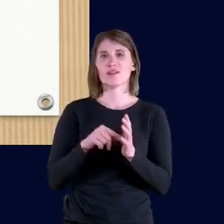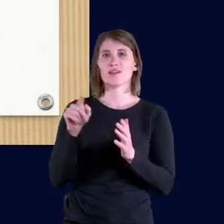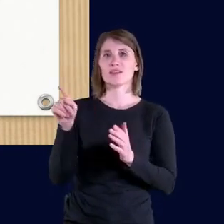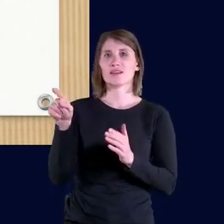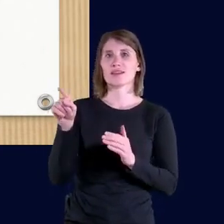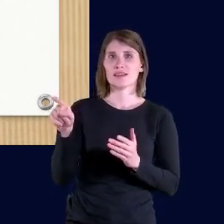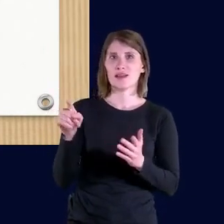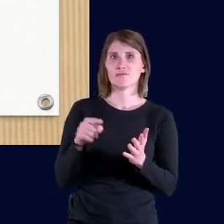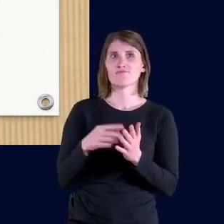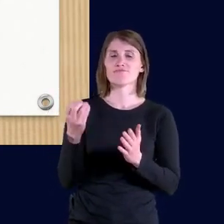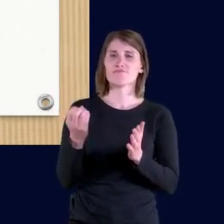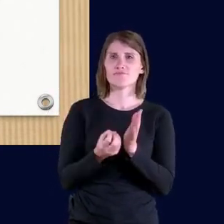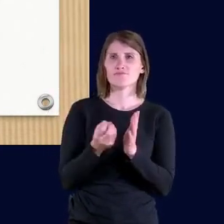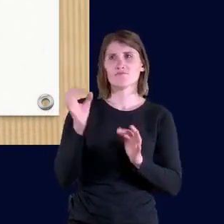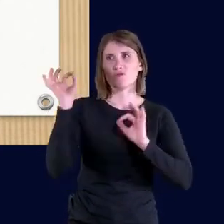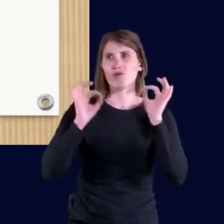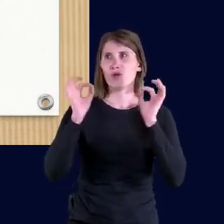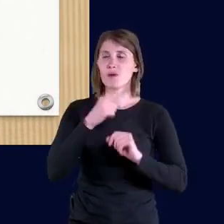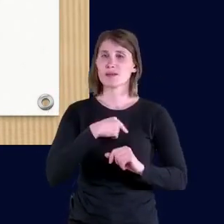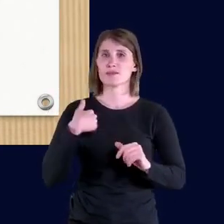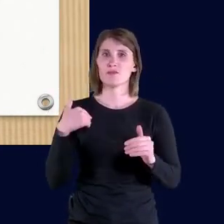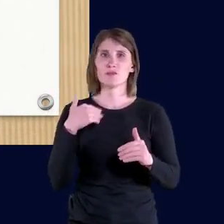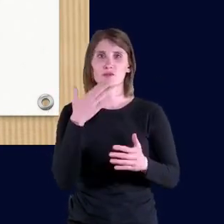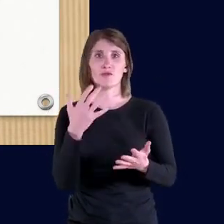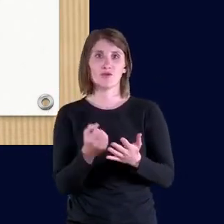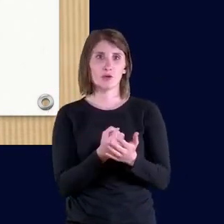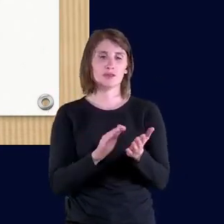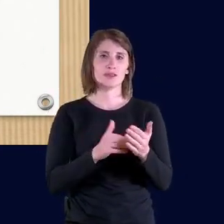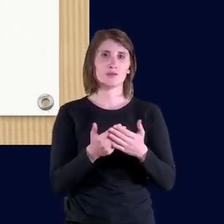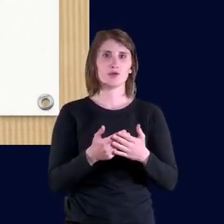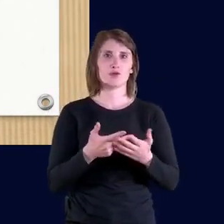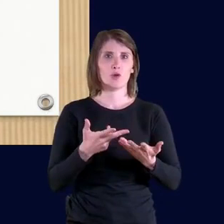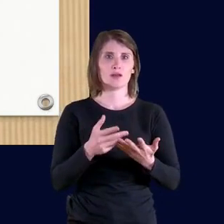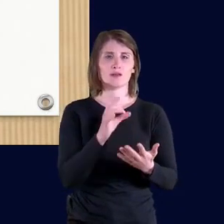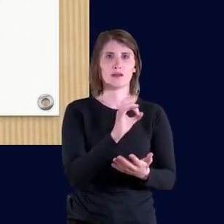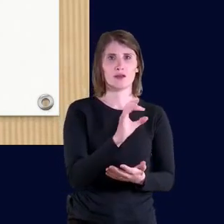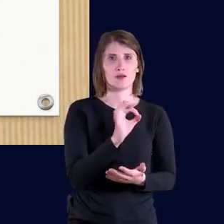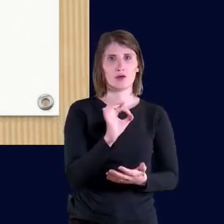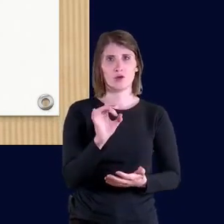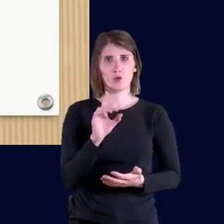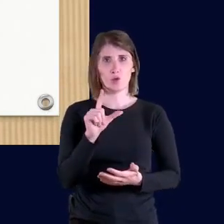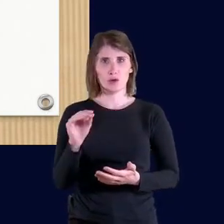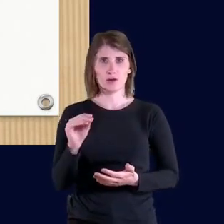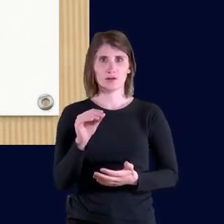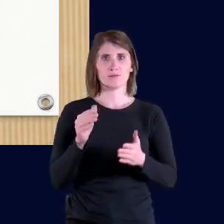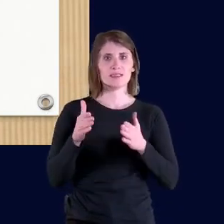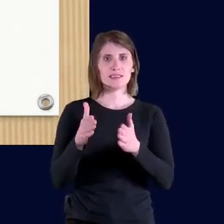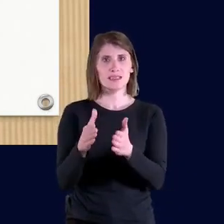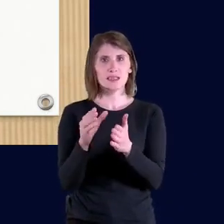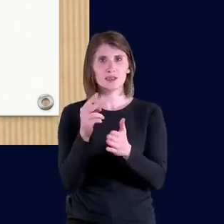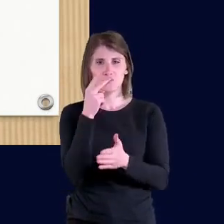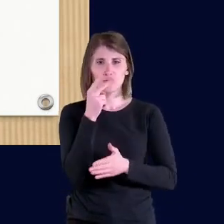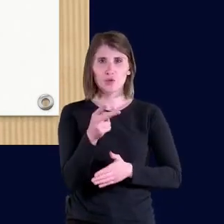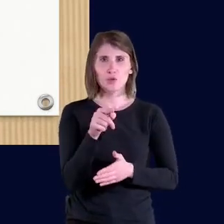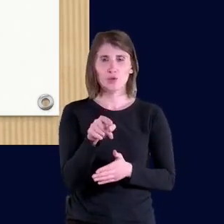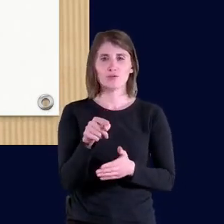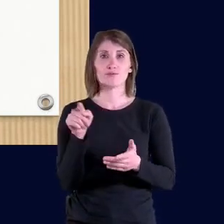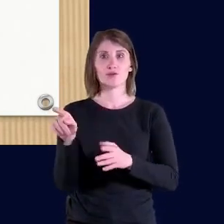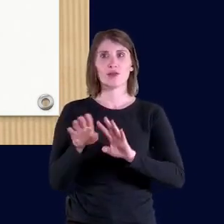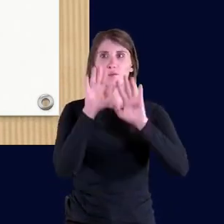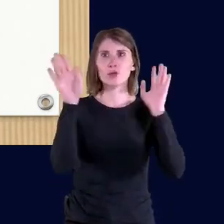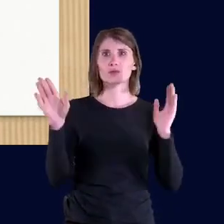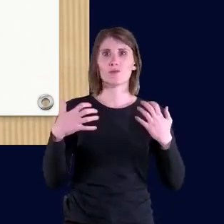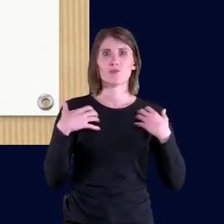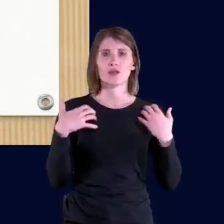wykorzystać narzędzia typu jak Google Street View możemy zwiedzać muzeum jakby na żywo